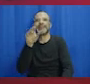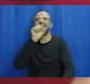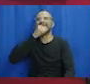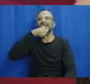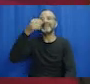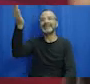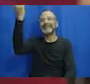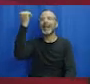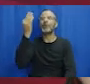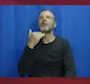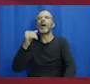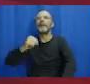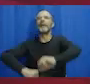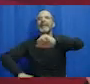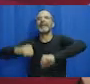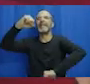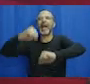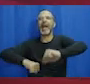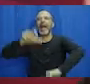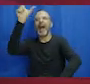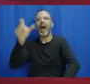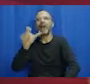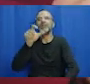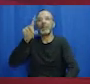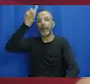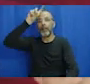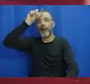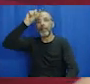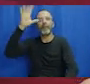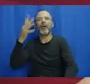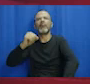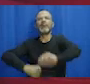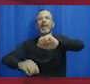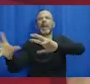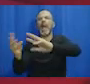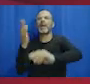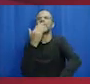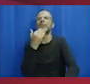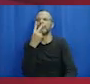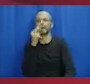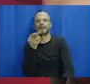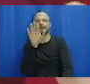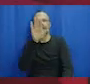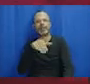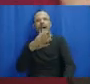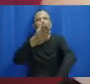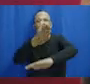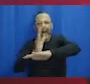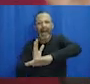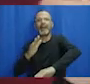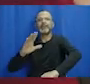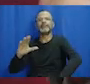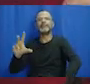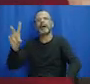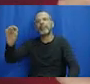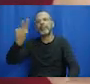اليهودي كيف تعامل مع النازيين في ألمانيا وكيف تعامل مع اليهود، انظر هناك في بعض من التشابه